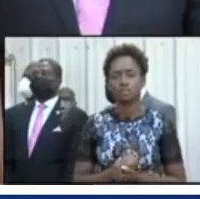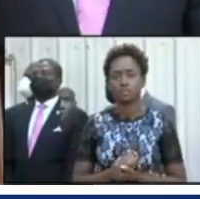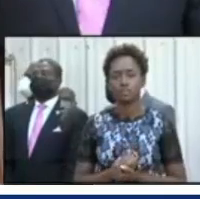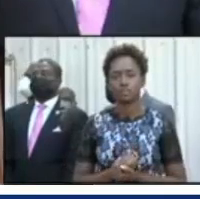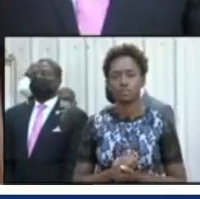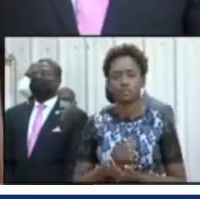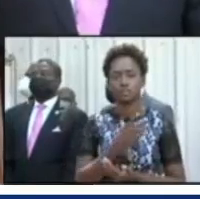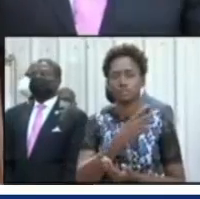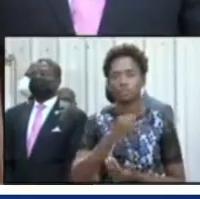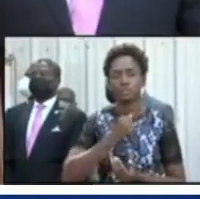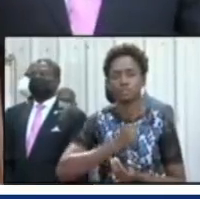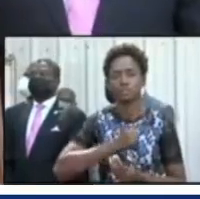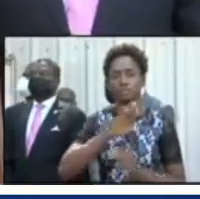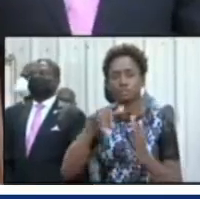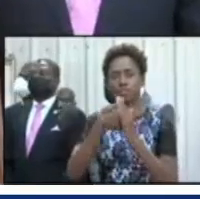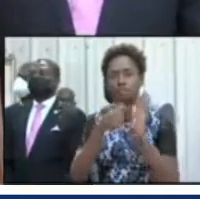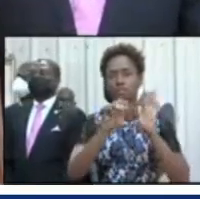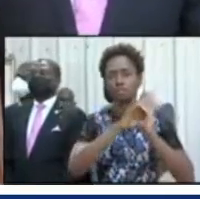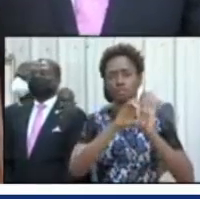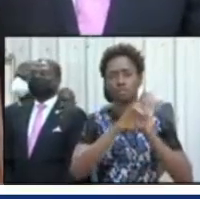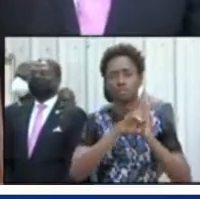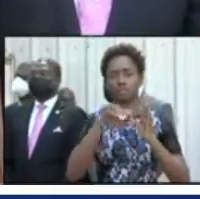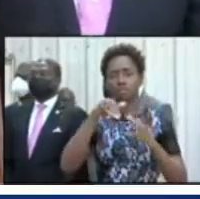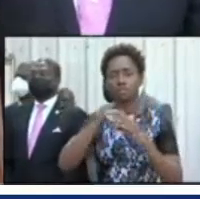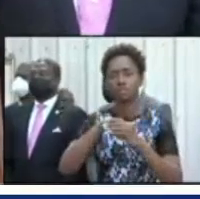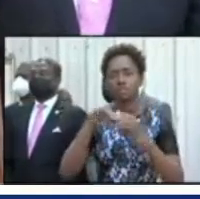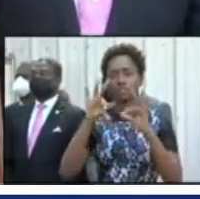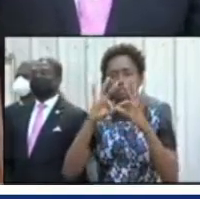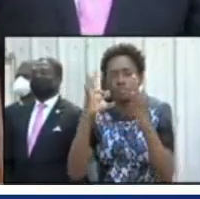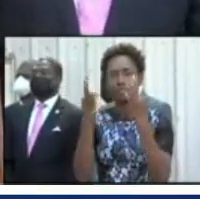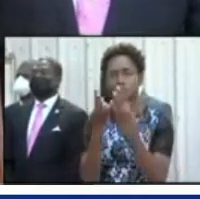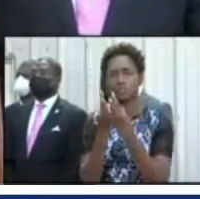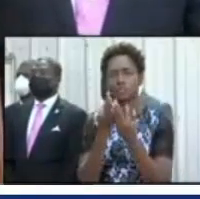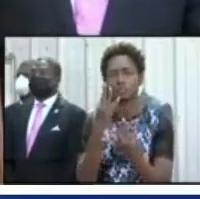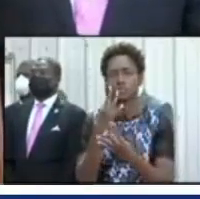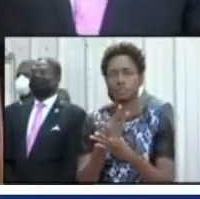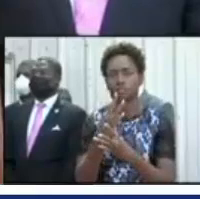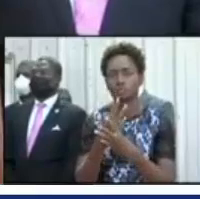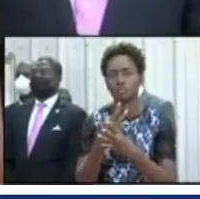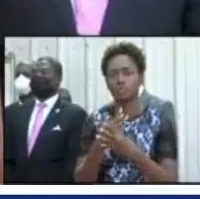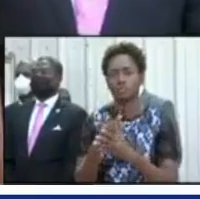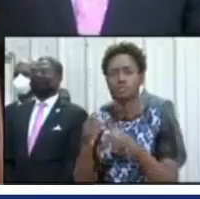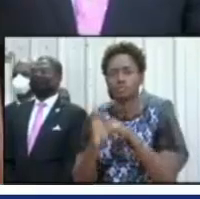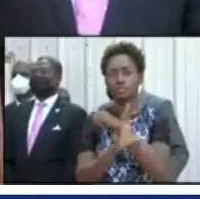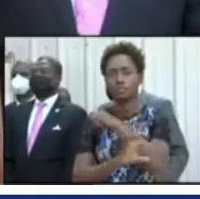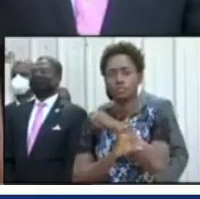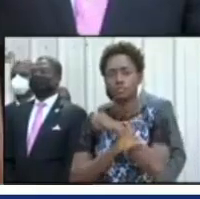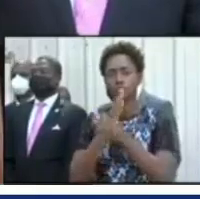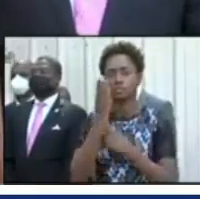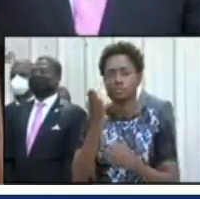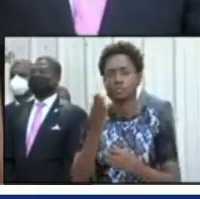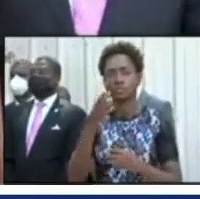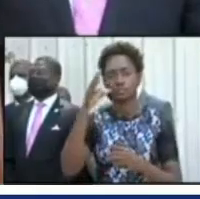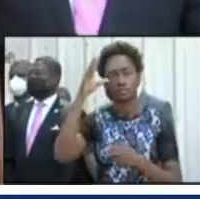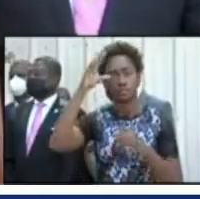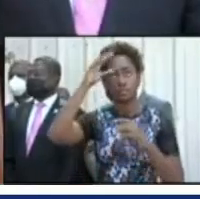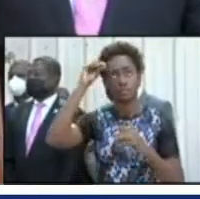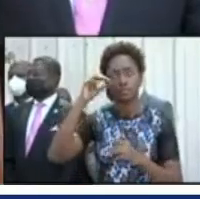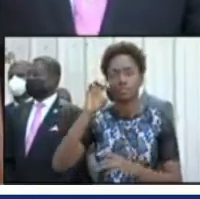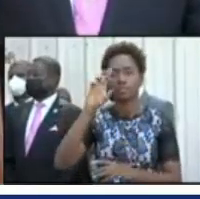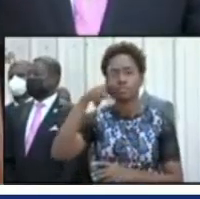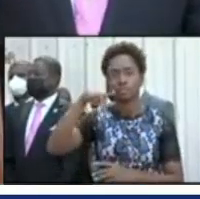et condoléances tout l'État à famille directeur prison civile Kwadwo Boukaya, inspecteur Paul Joseph Hector